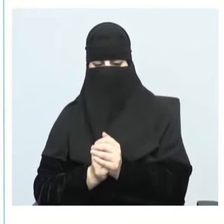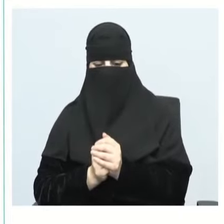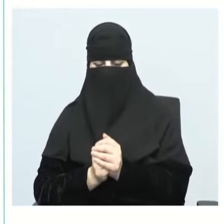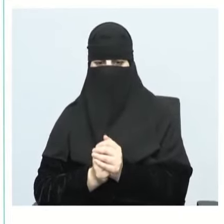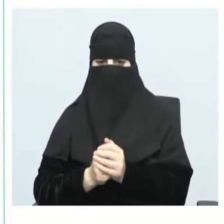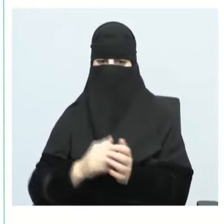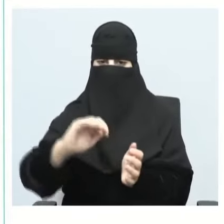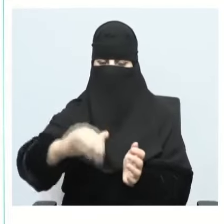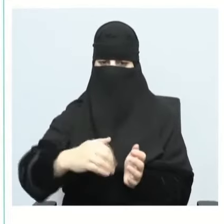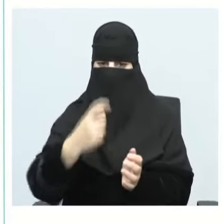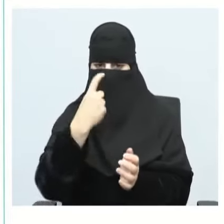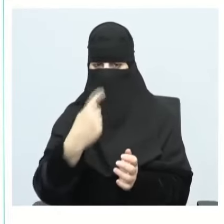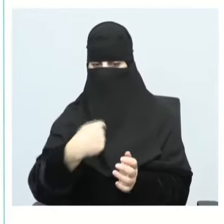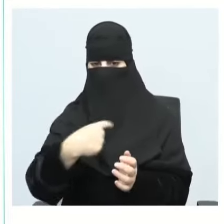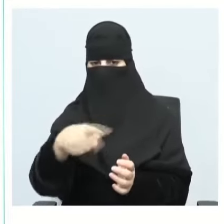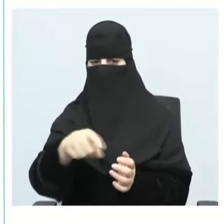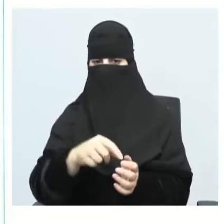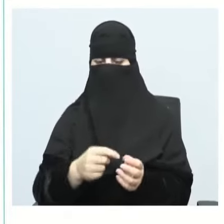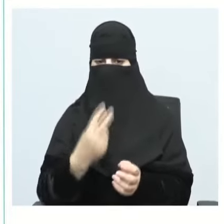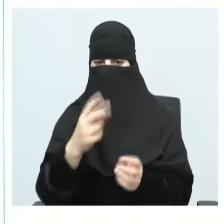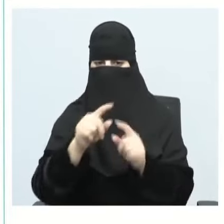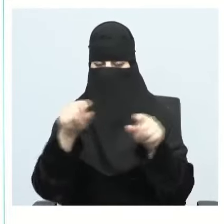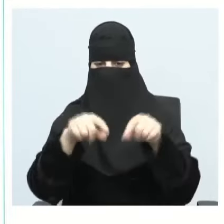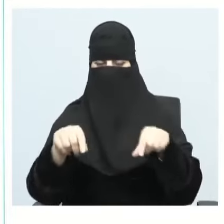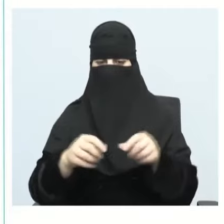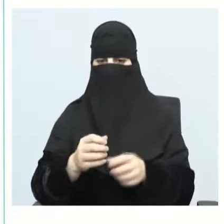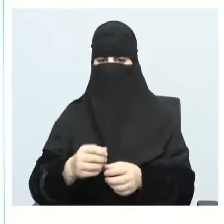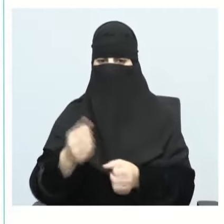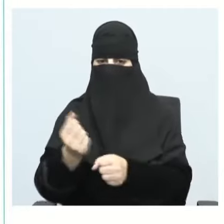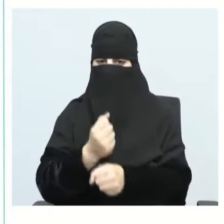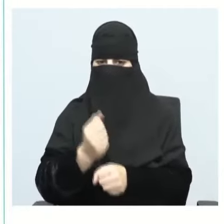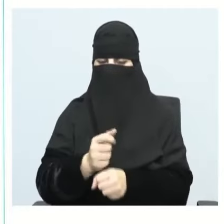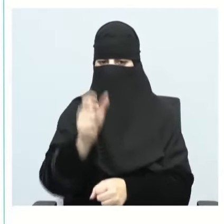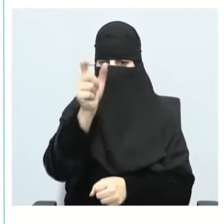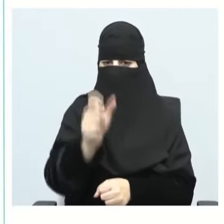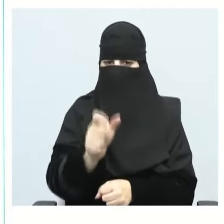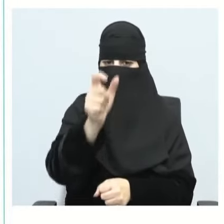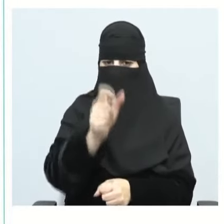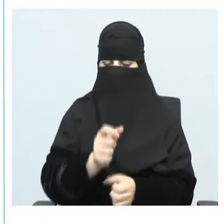م الان نشوف خطتنا اليوم هي ماذا انشاء قائمه يلا